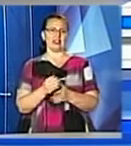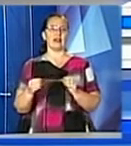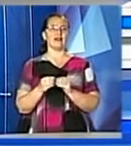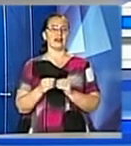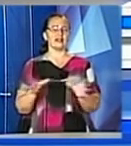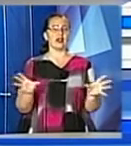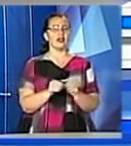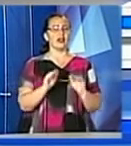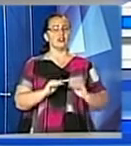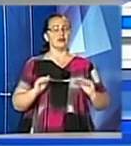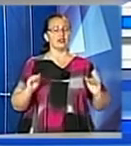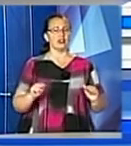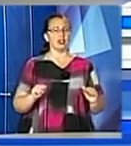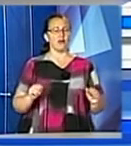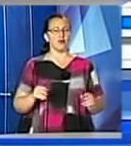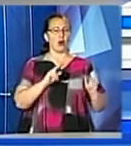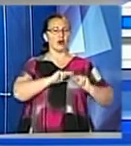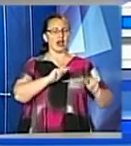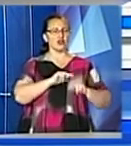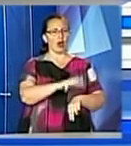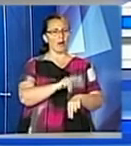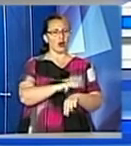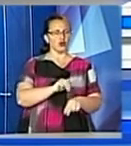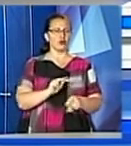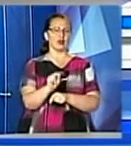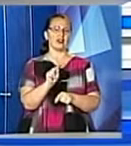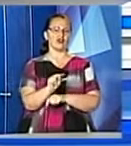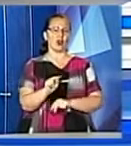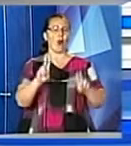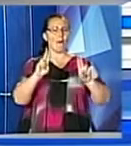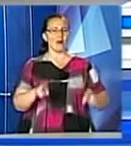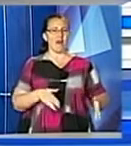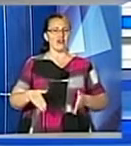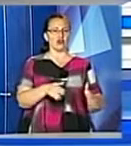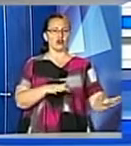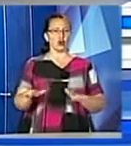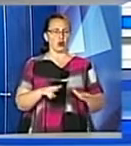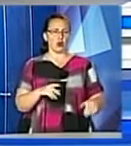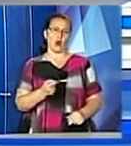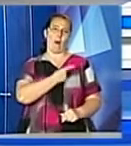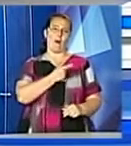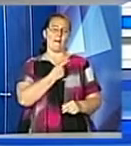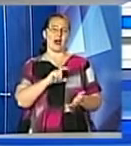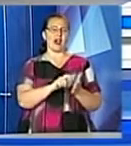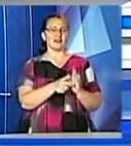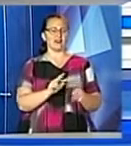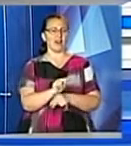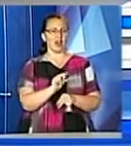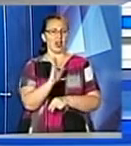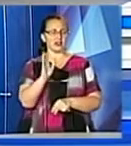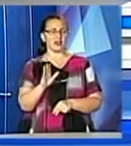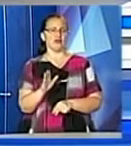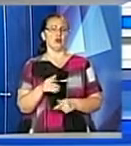дітками працюватимуть патрульні, які навчатимуть їх правил дорожнього руху. Також проводитимуть майстер-класи першої медичної допомоги,